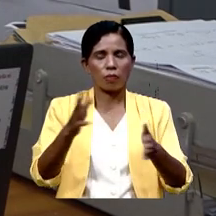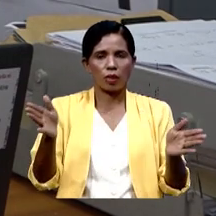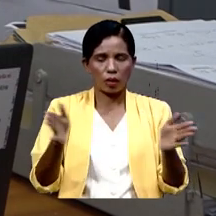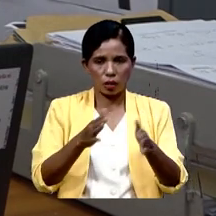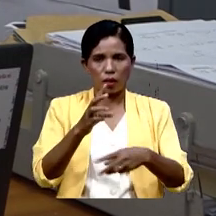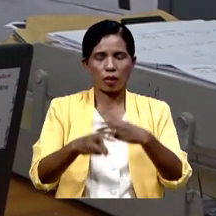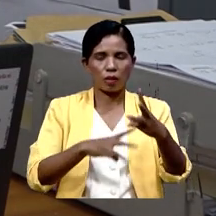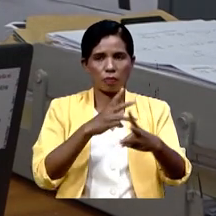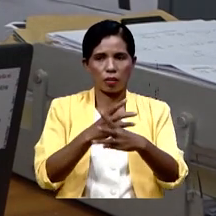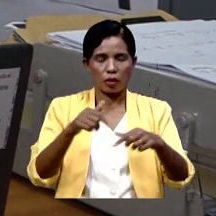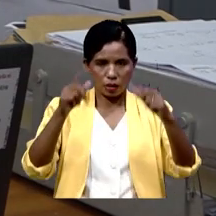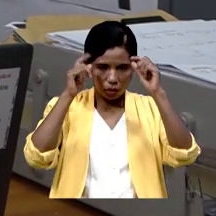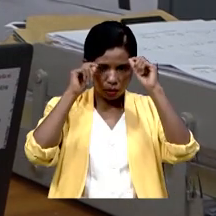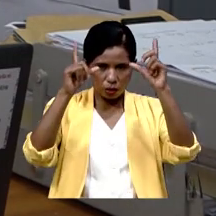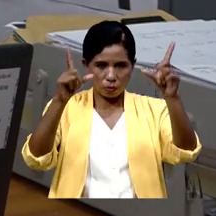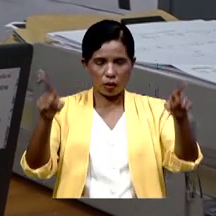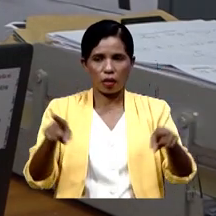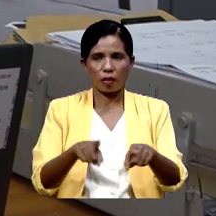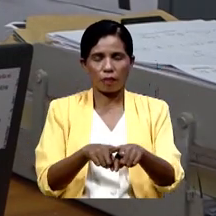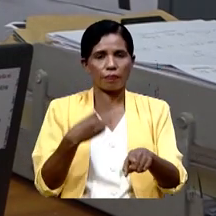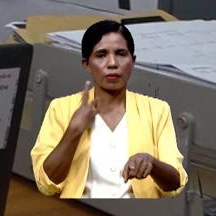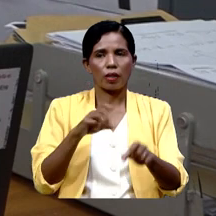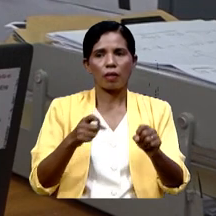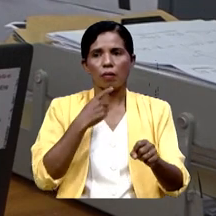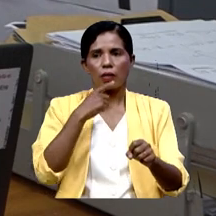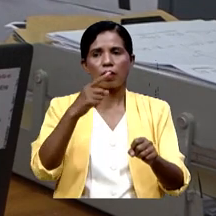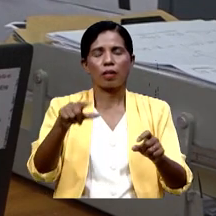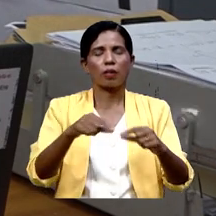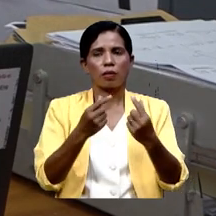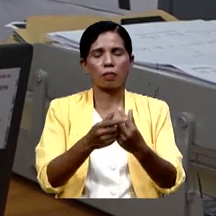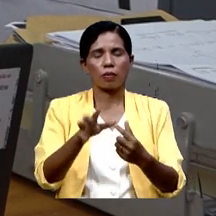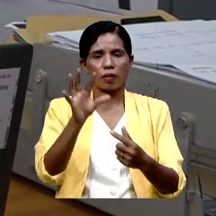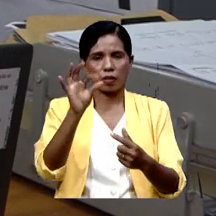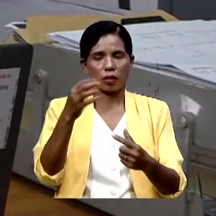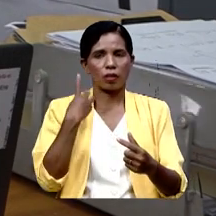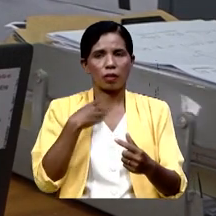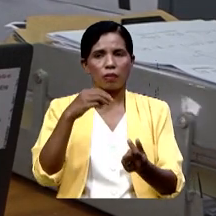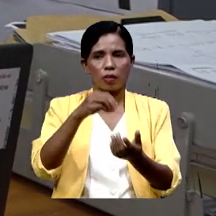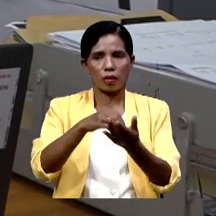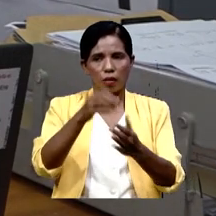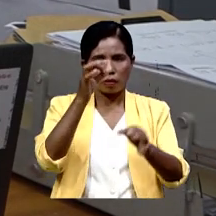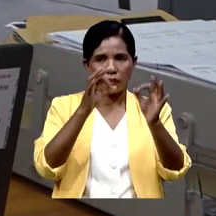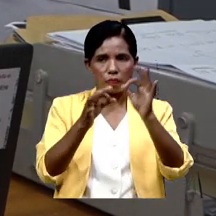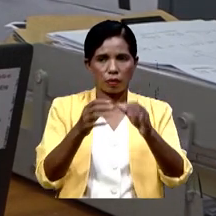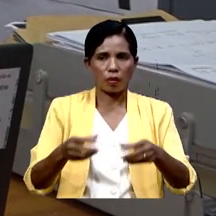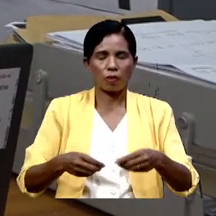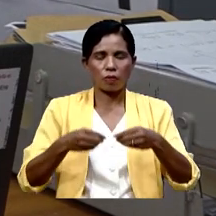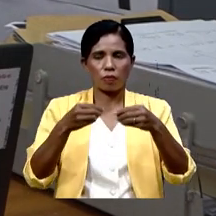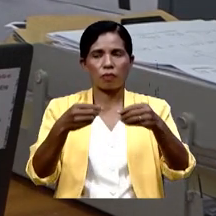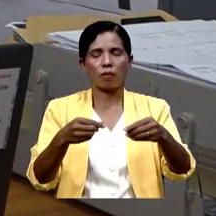ita agora iya Timor hanesan ita bel dehan katak iya pakote sia ne ita bel garantia katak bel disponibel